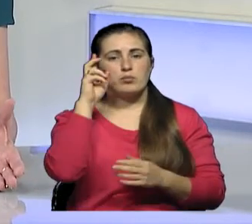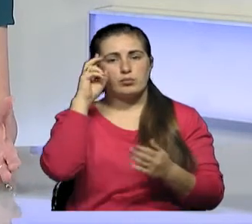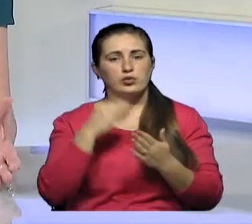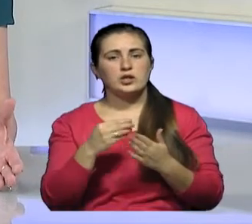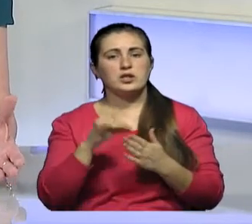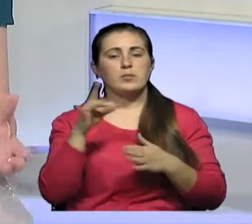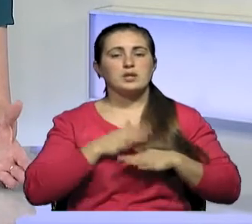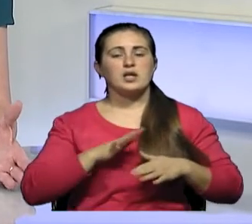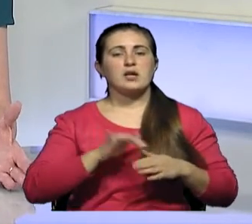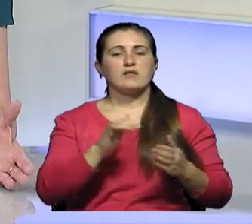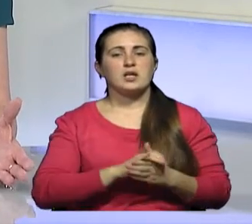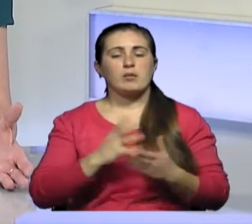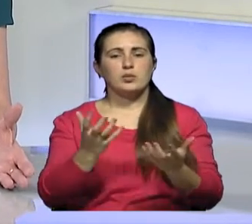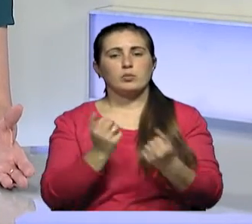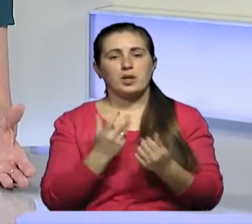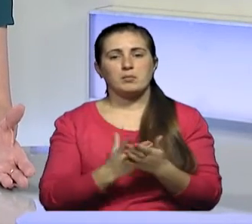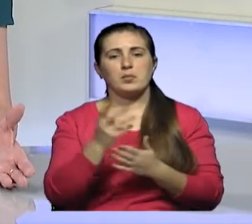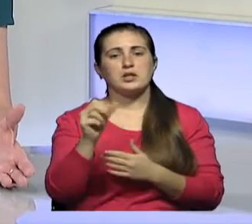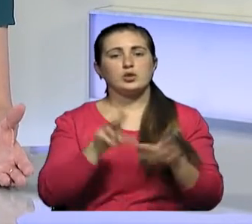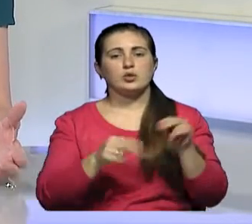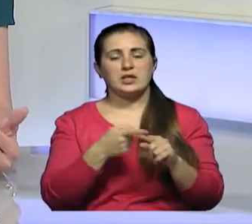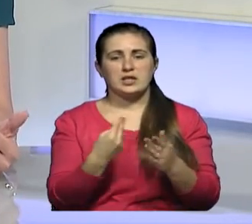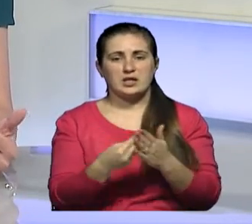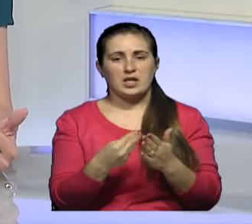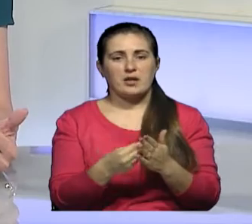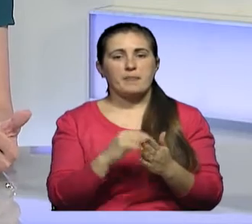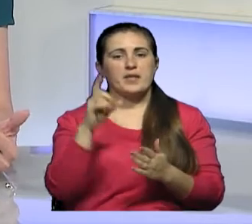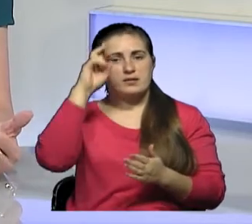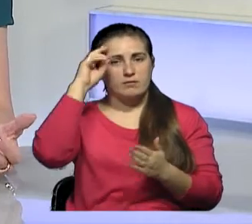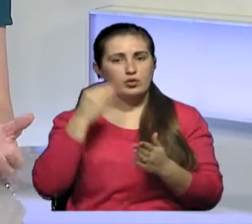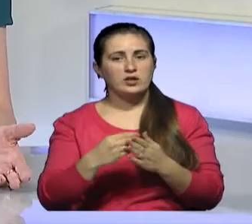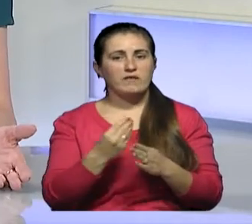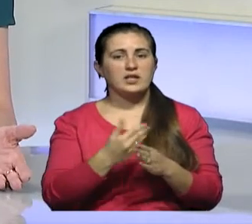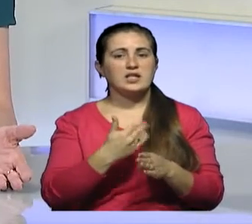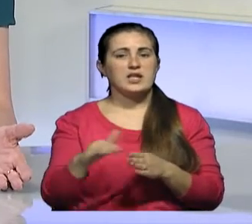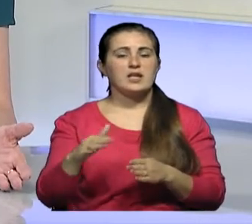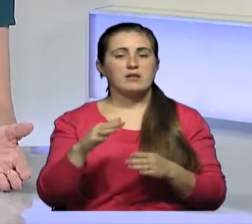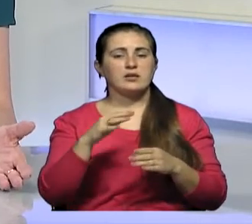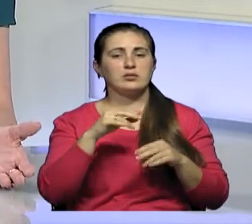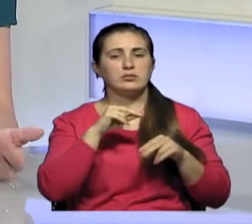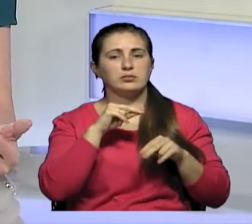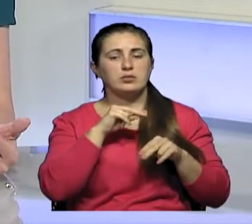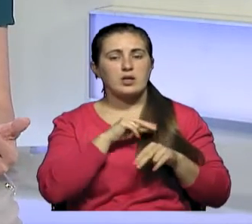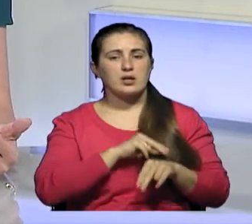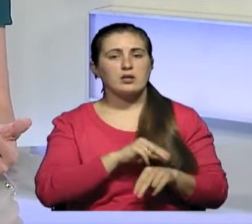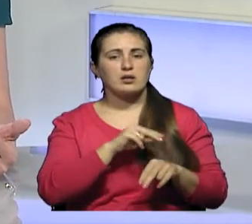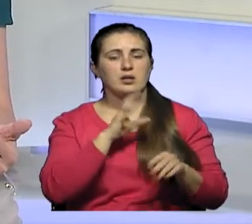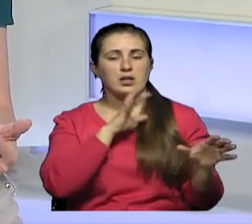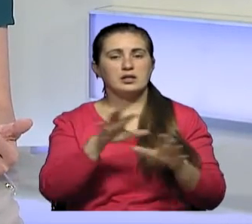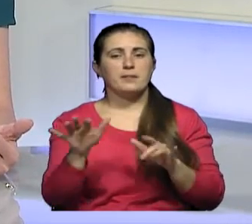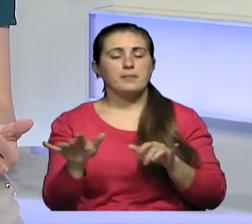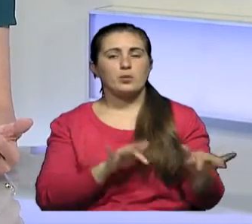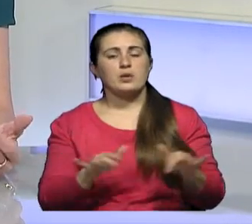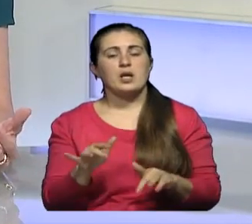крым и федеральный поступает плата за счет этих денег затем из бюджета финансируются различные правда охраны мероприятия во